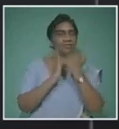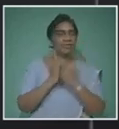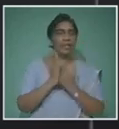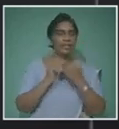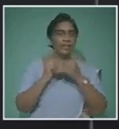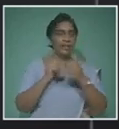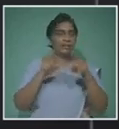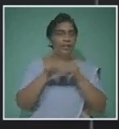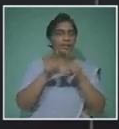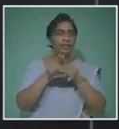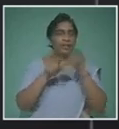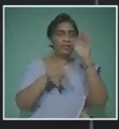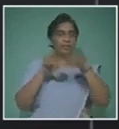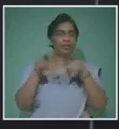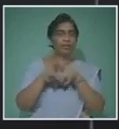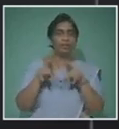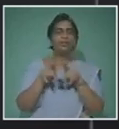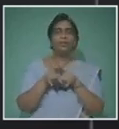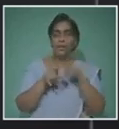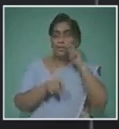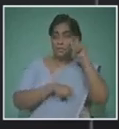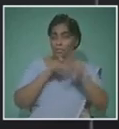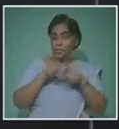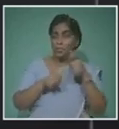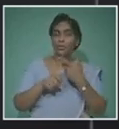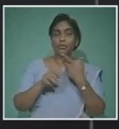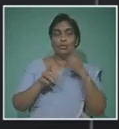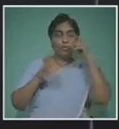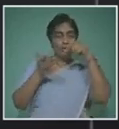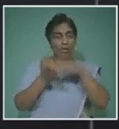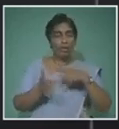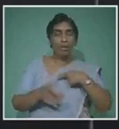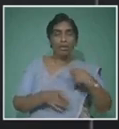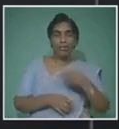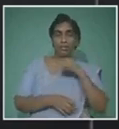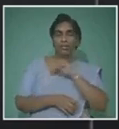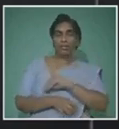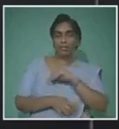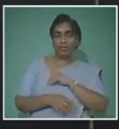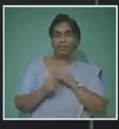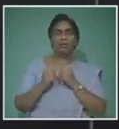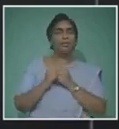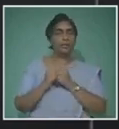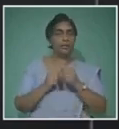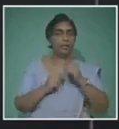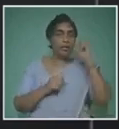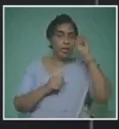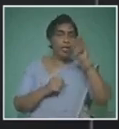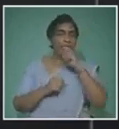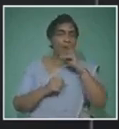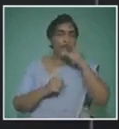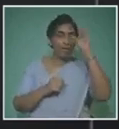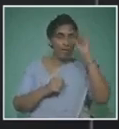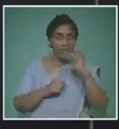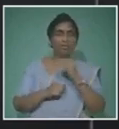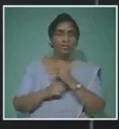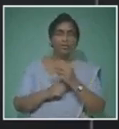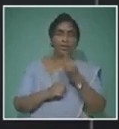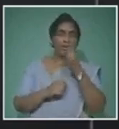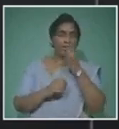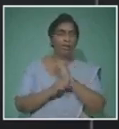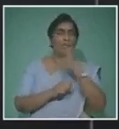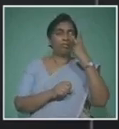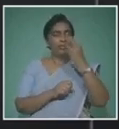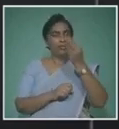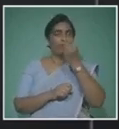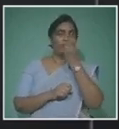ඉන්න නාගරික වතු නිවාසවල ජනතාව අද එදිනෙදා ආදායම නැතුව තුන් වේල කාපු මිනිස්සු දෙවේල කන තත්ත්වයට පත් වෙලා තියෙනවා.